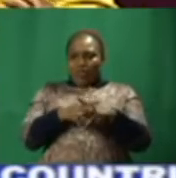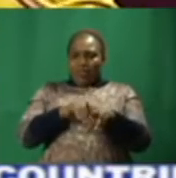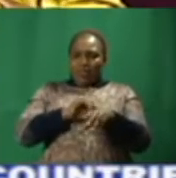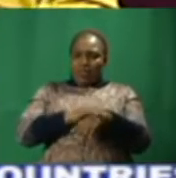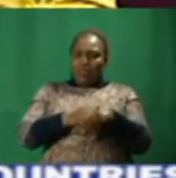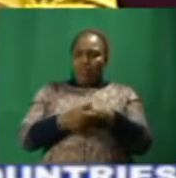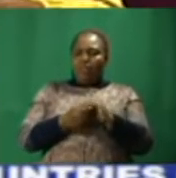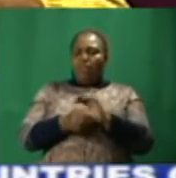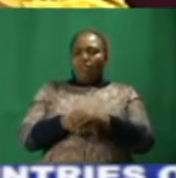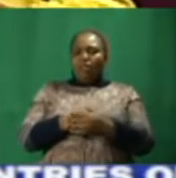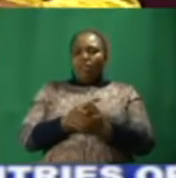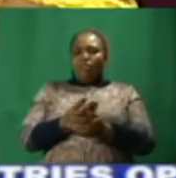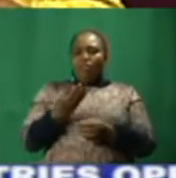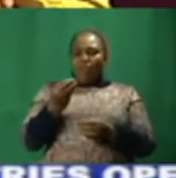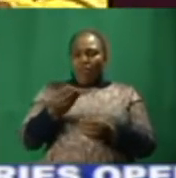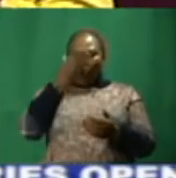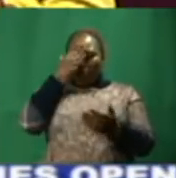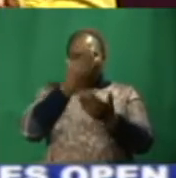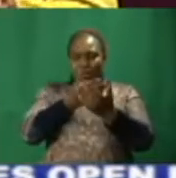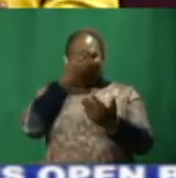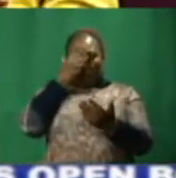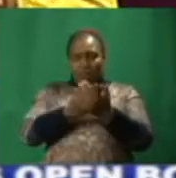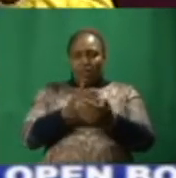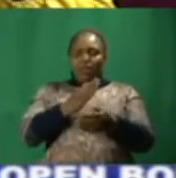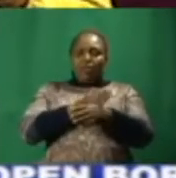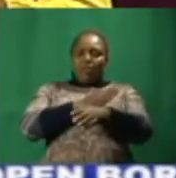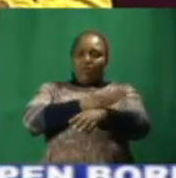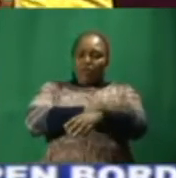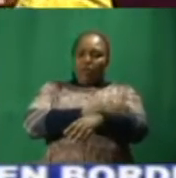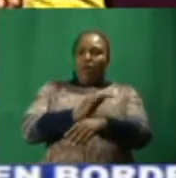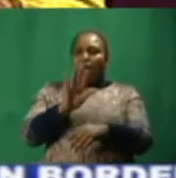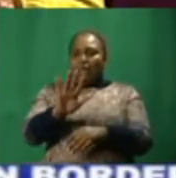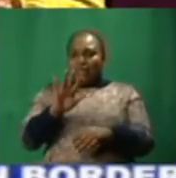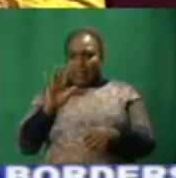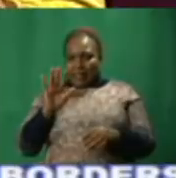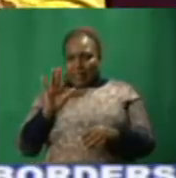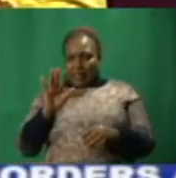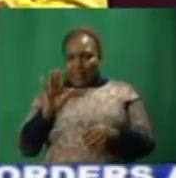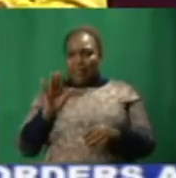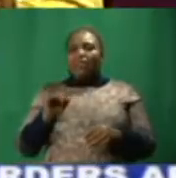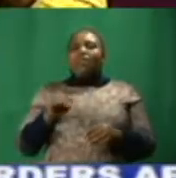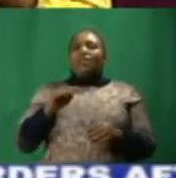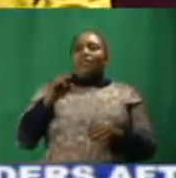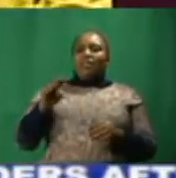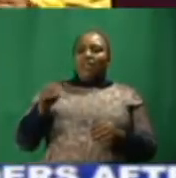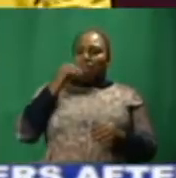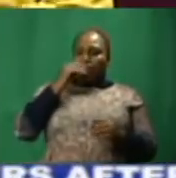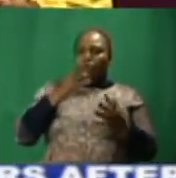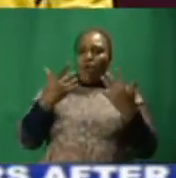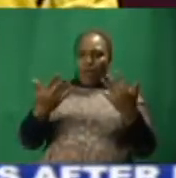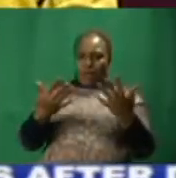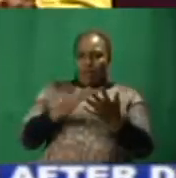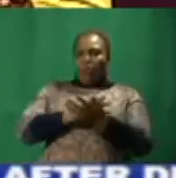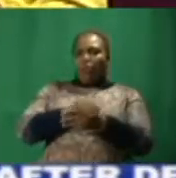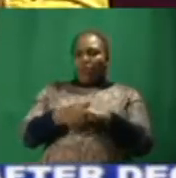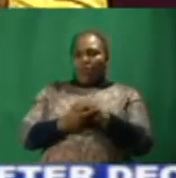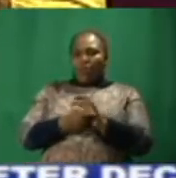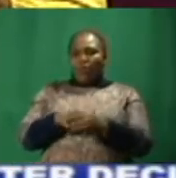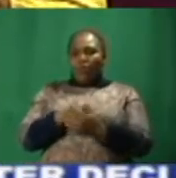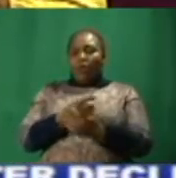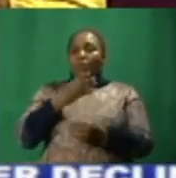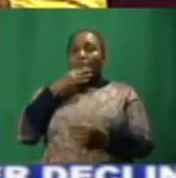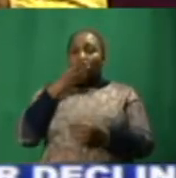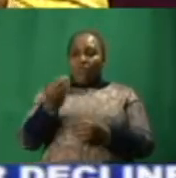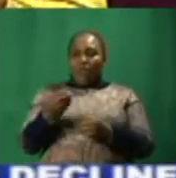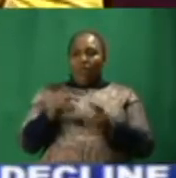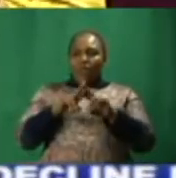ukuze umfana tokhona ukuthi afunde ukuthi no before I touch imvule ngathi iya khona emlonyeni I have to wash my hands ikucala umfana ke